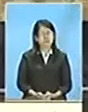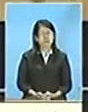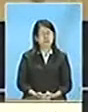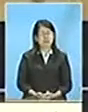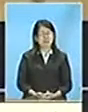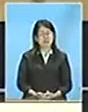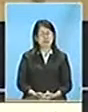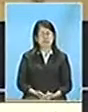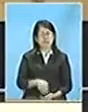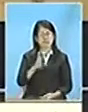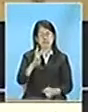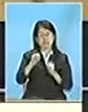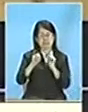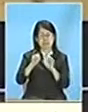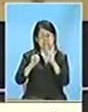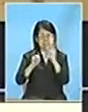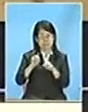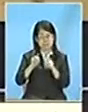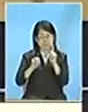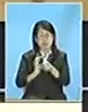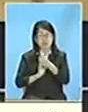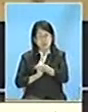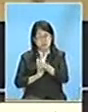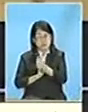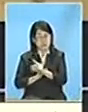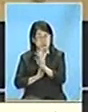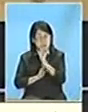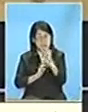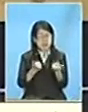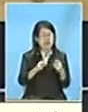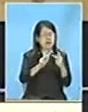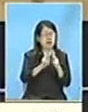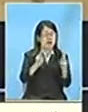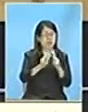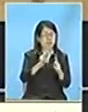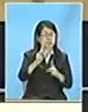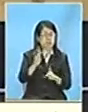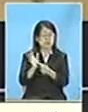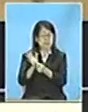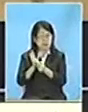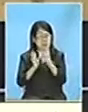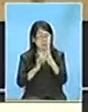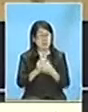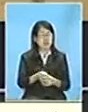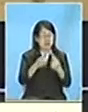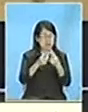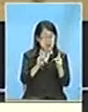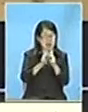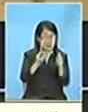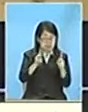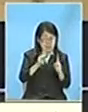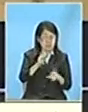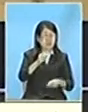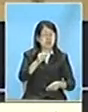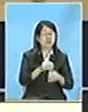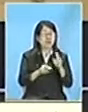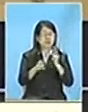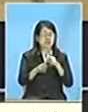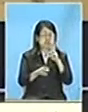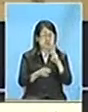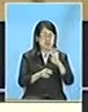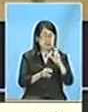มาตรา5ทับ1ร่างเดิมไม่มีนะคะท่านกรรมาธิการไม่มีการแก้ไขแต่มีกรรมาธิการท่านวิชาญศิริชั